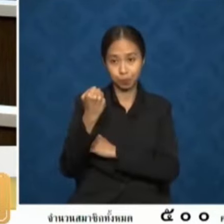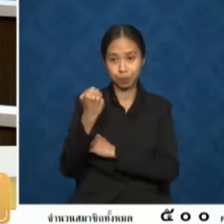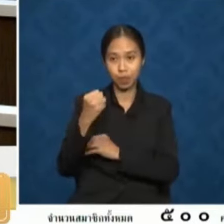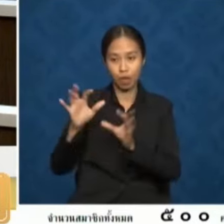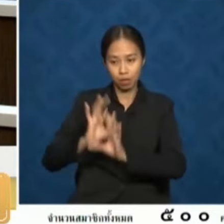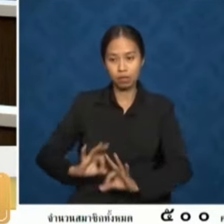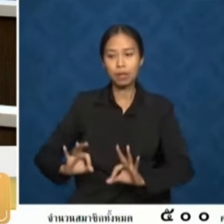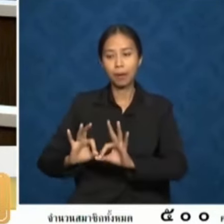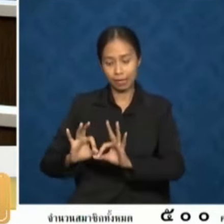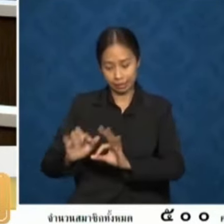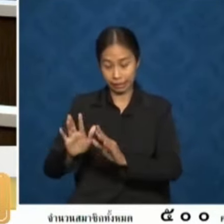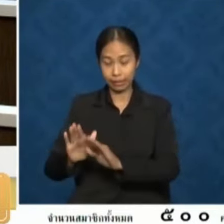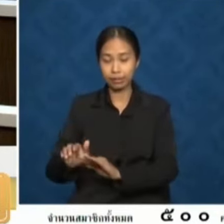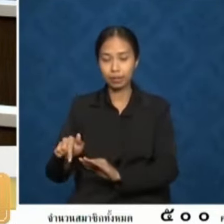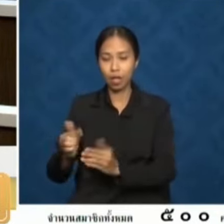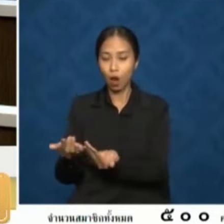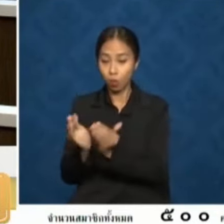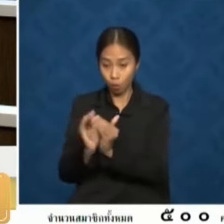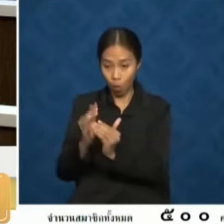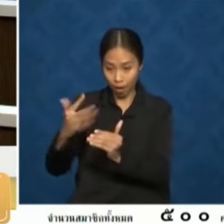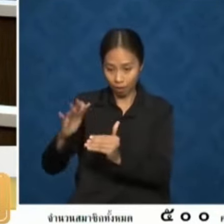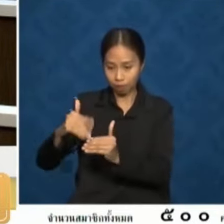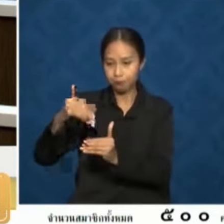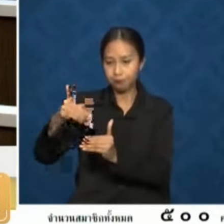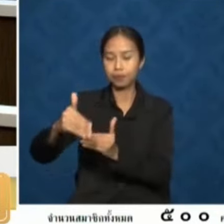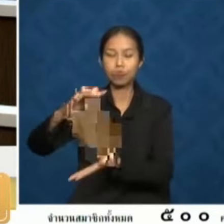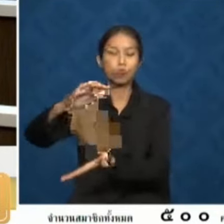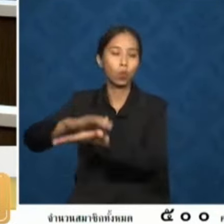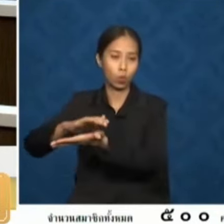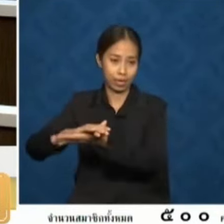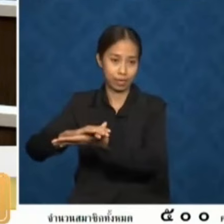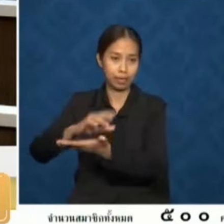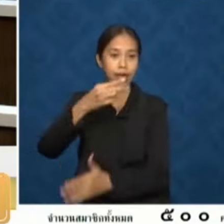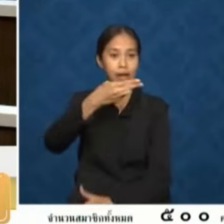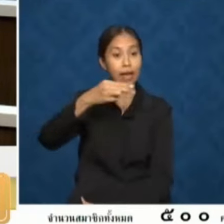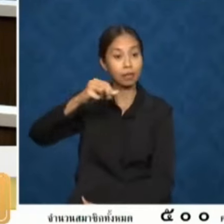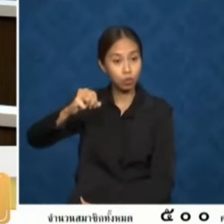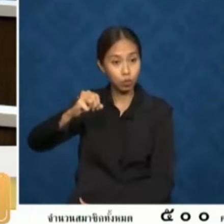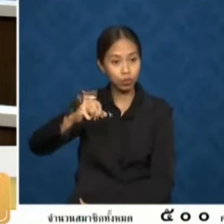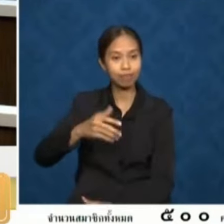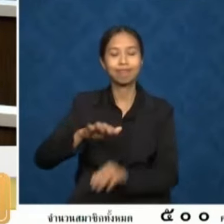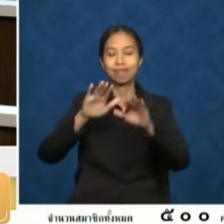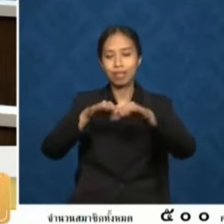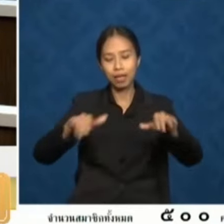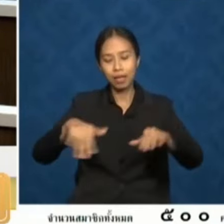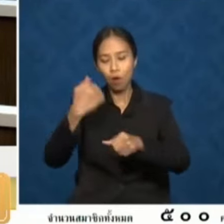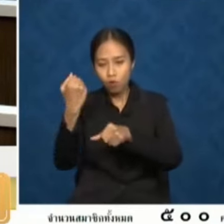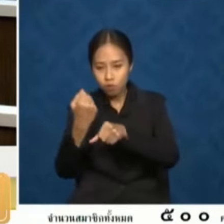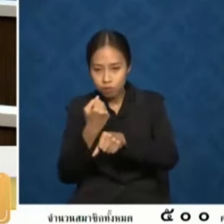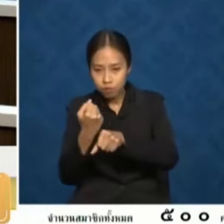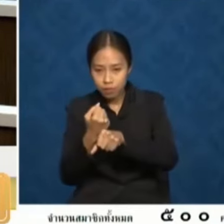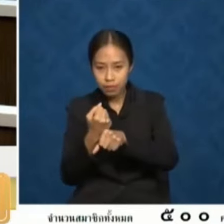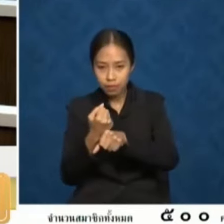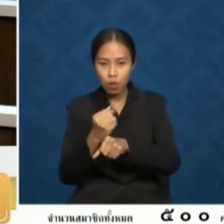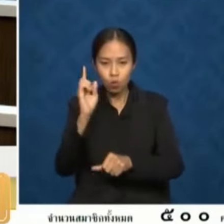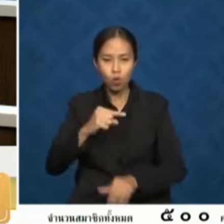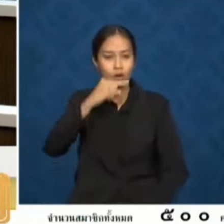ที่หลักสูตรการเรียนการสอนในสถานศึกษาที่ทุกคนต้องฝึกให้คนไทยมีความเป็น